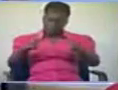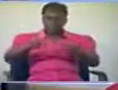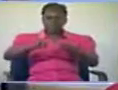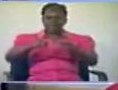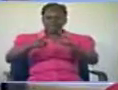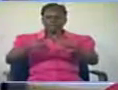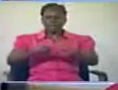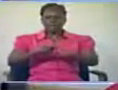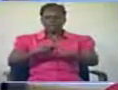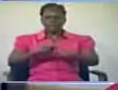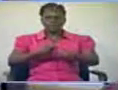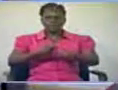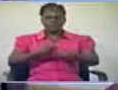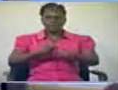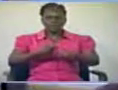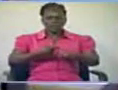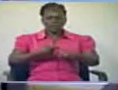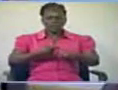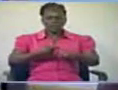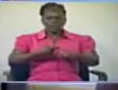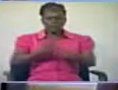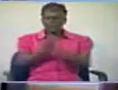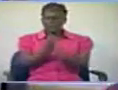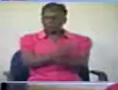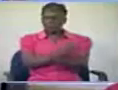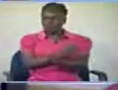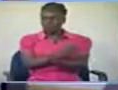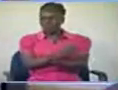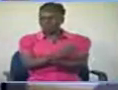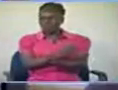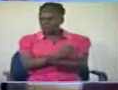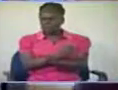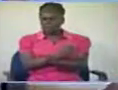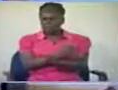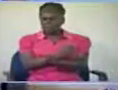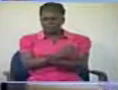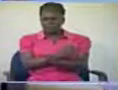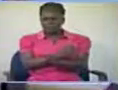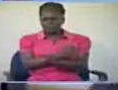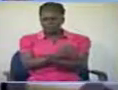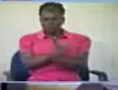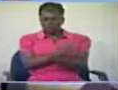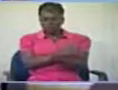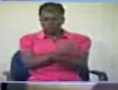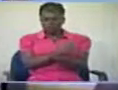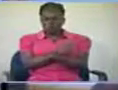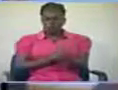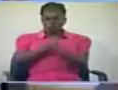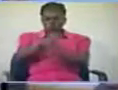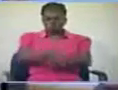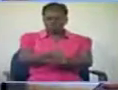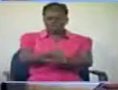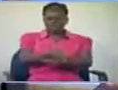mahitaji ya mwanafunzi katika kila kitengo kabla avuke daraja kwenda kitengo cha pili. Mm.